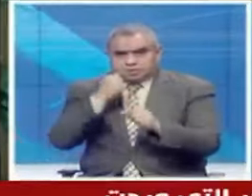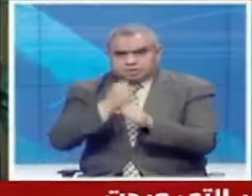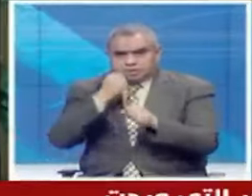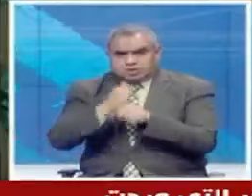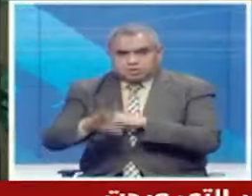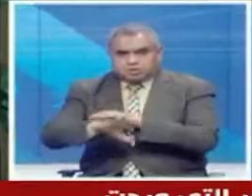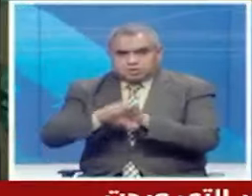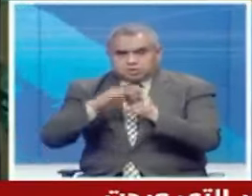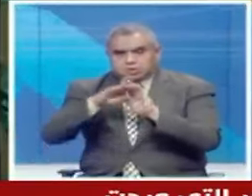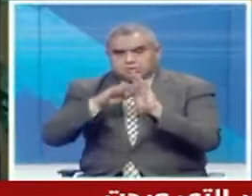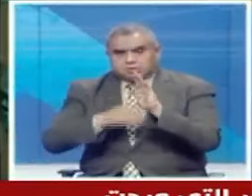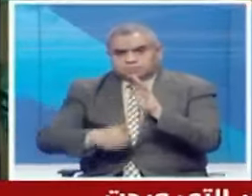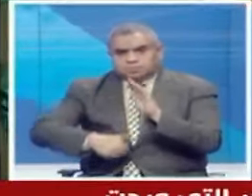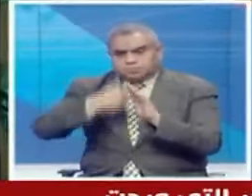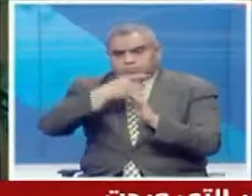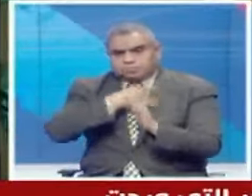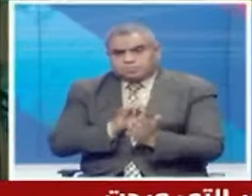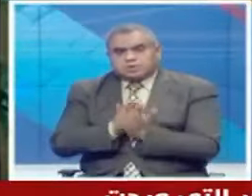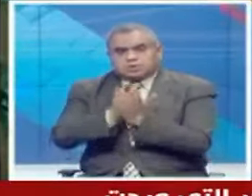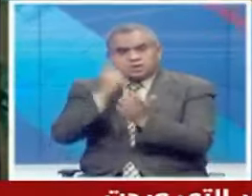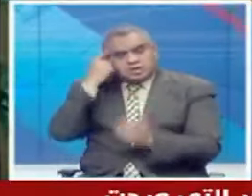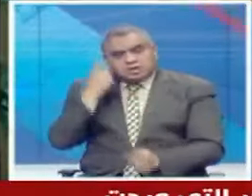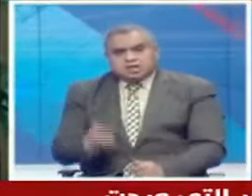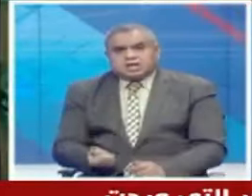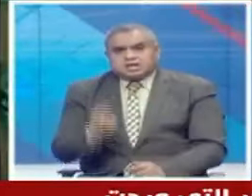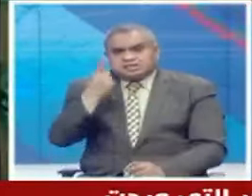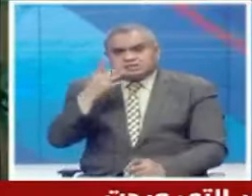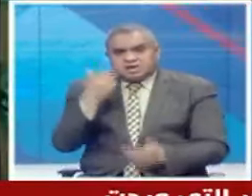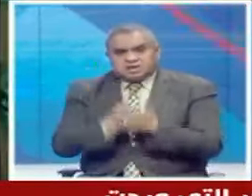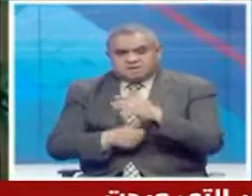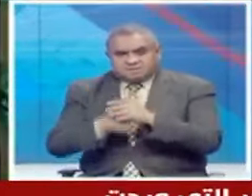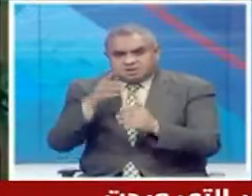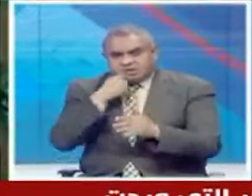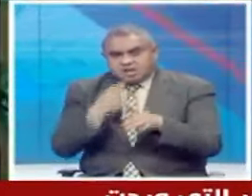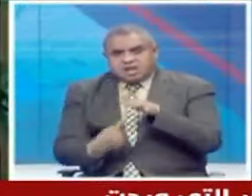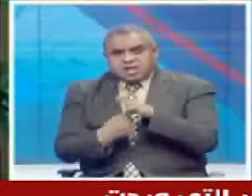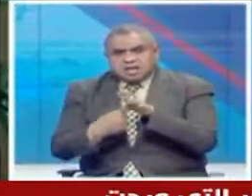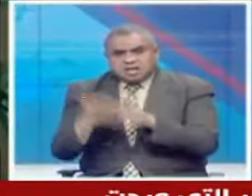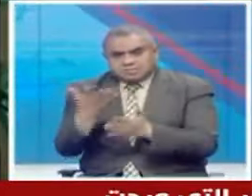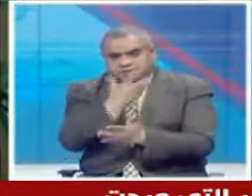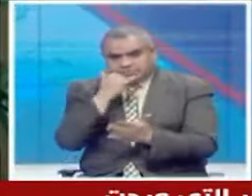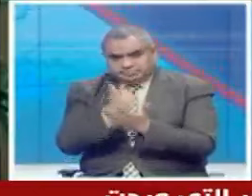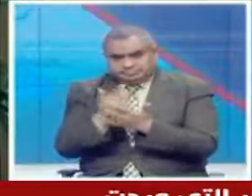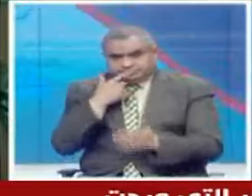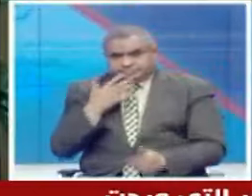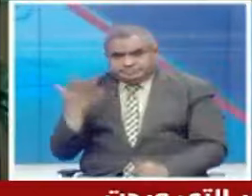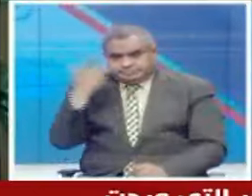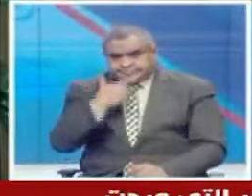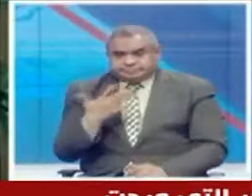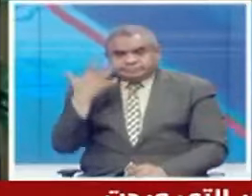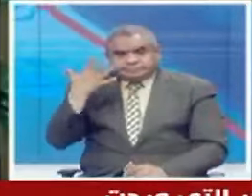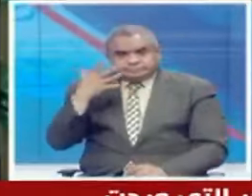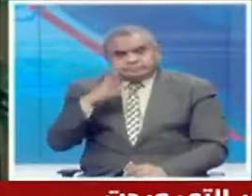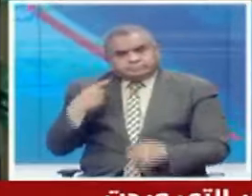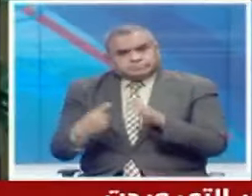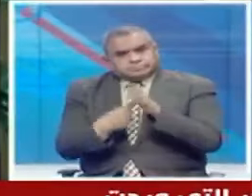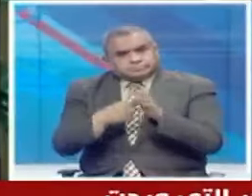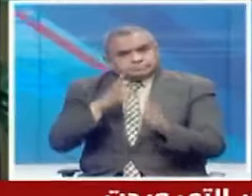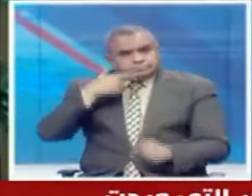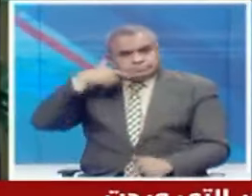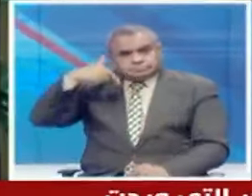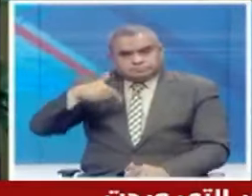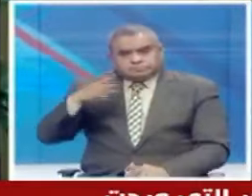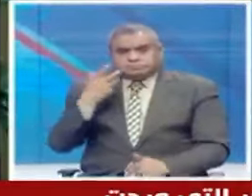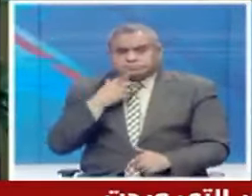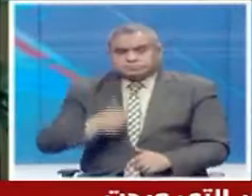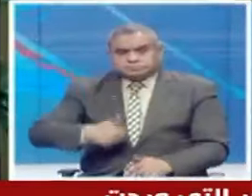الهدف منها هو توطين وترسيخ ثقافة التميز جوه كل جامعة، بحيث ان احنا نقدر نزور 5 كليات أو 6 كليات جوه كل جامعة، وده كان